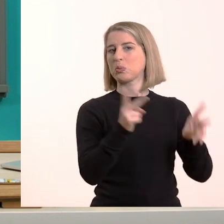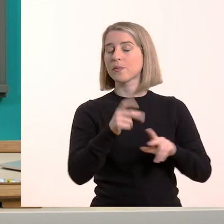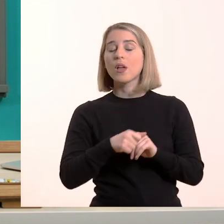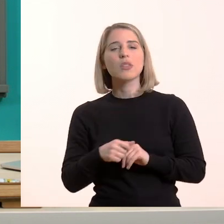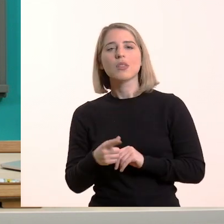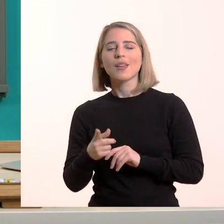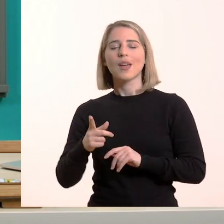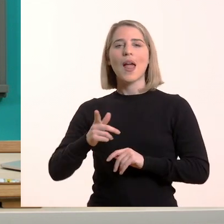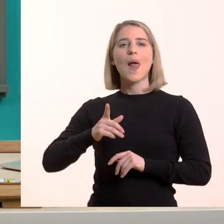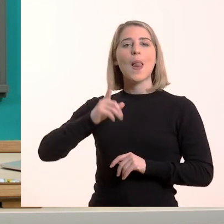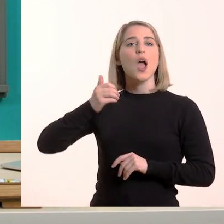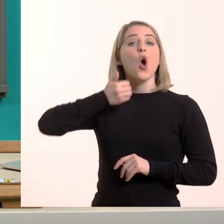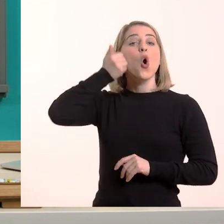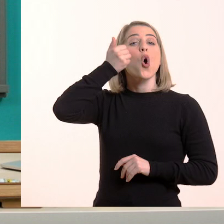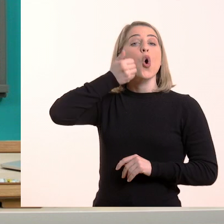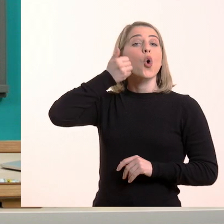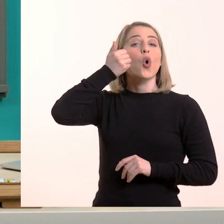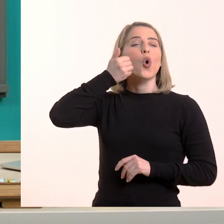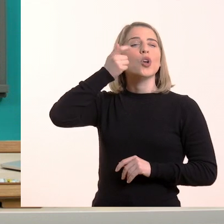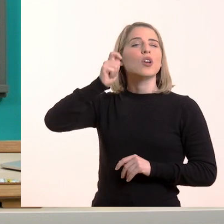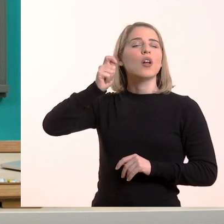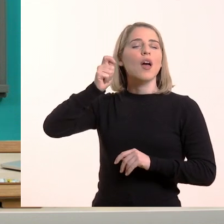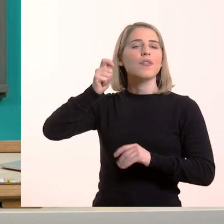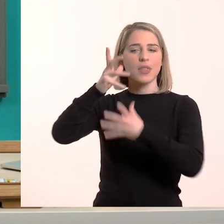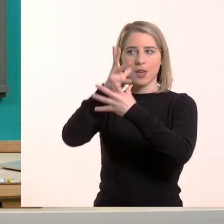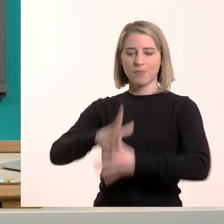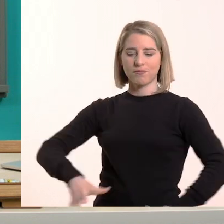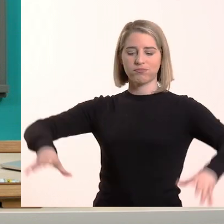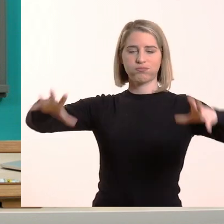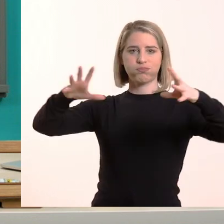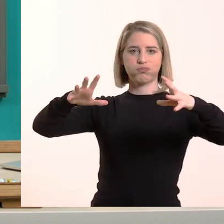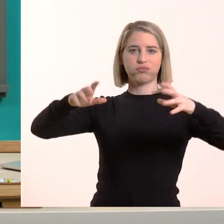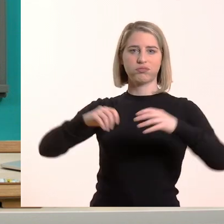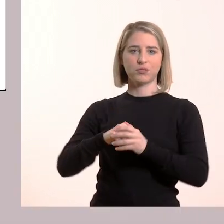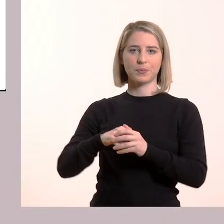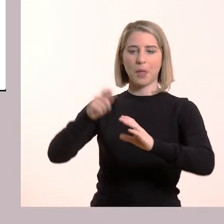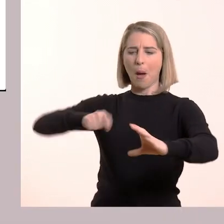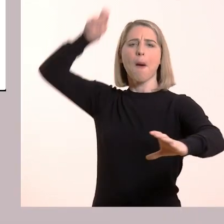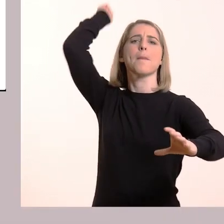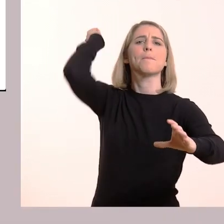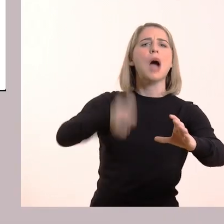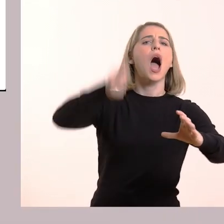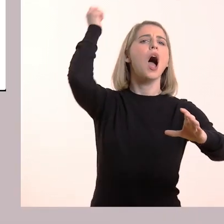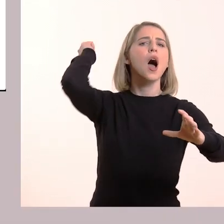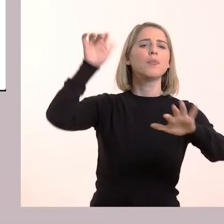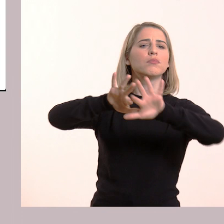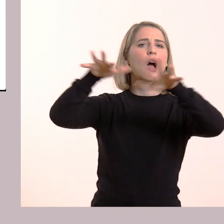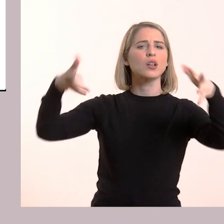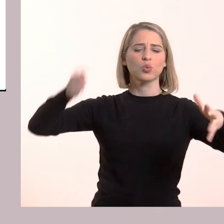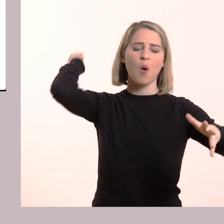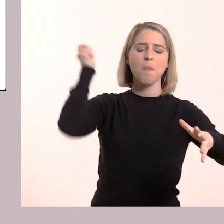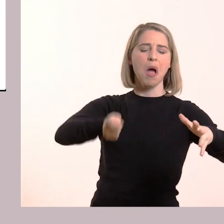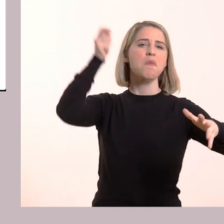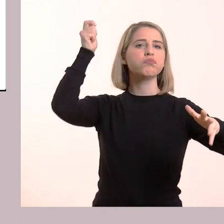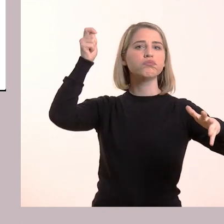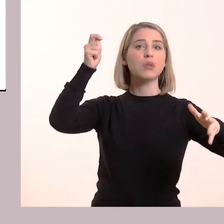ραβδί της, όχι το κίτρινο τώρα, παίρνει το κόκκινο ραβδί, για κοιτάξτε, και το χτυπάει το σεντούκι του